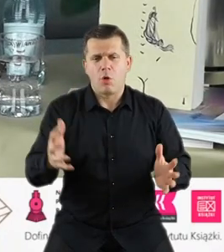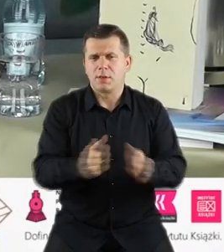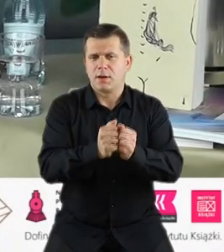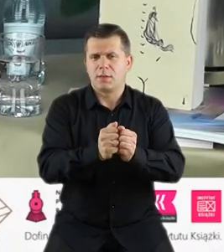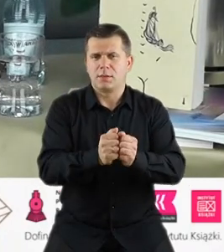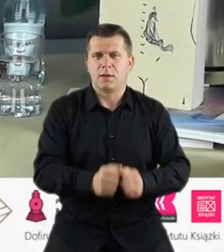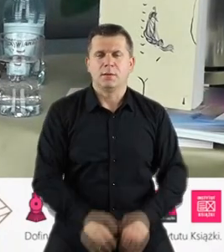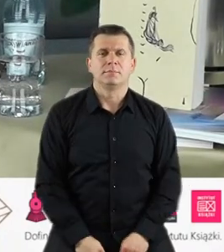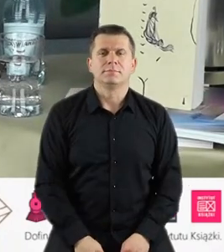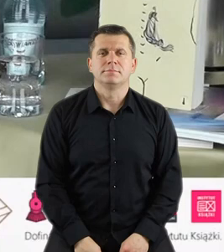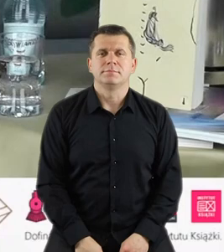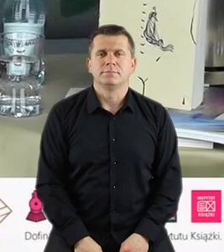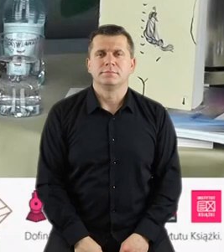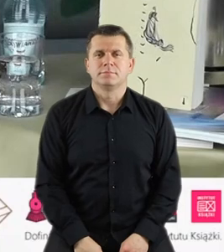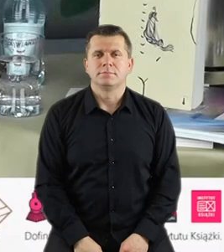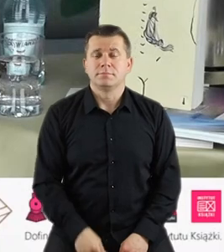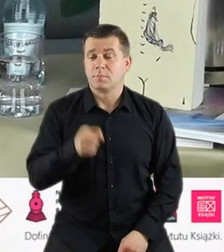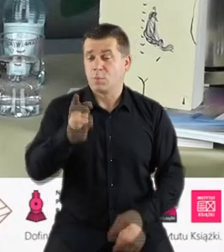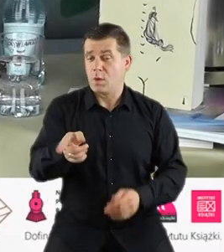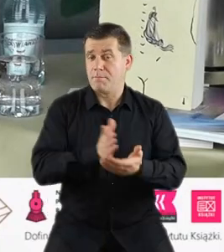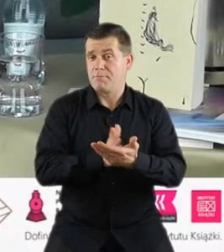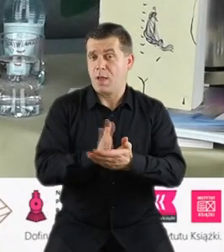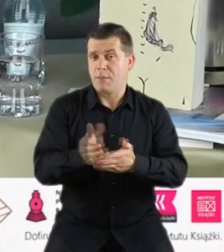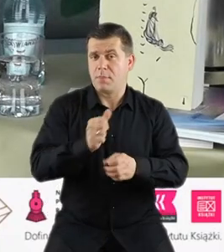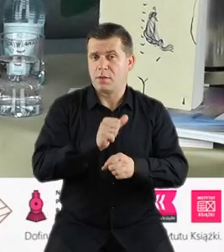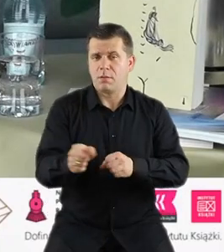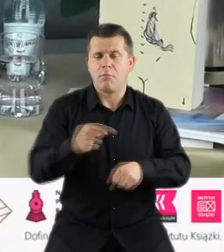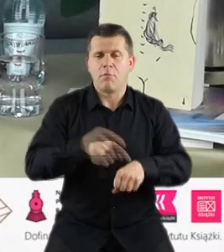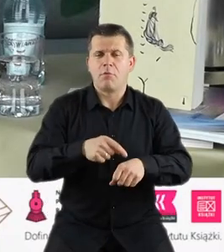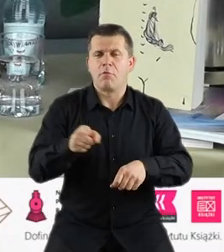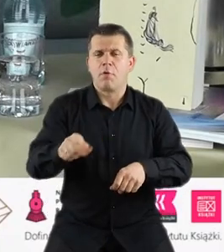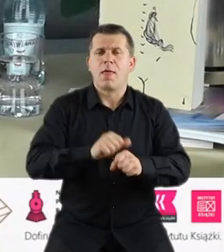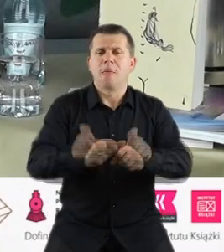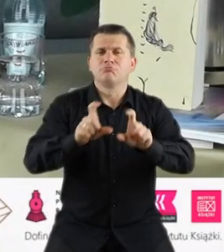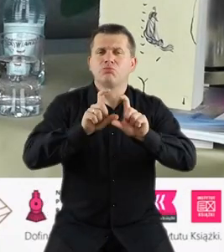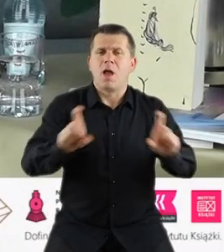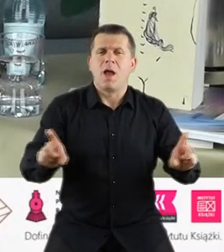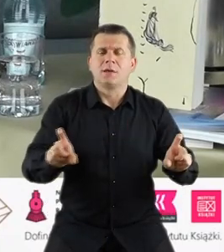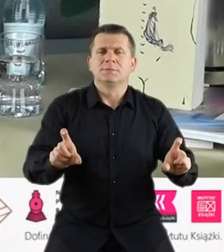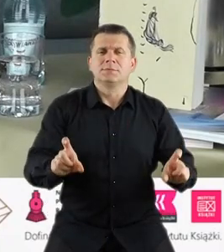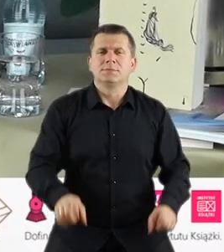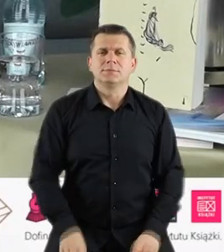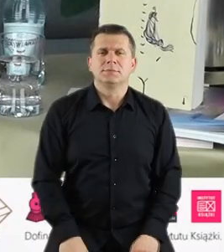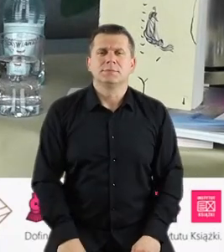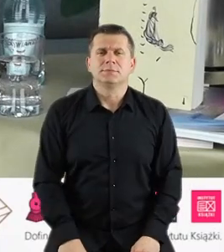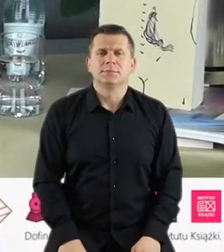właśnie. A ta mapa jest z czasu